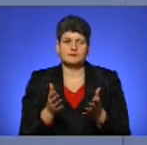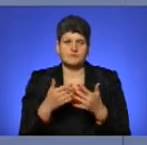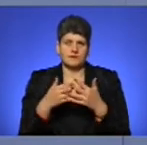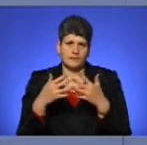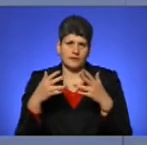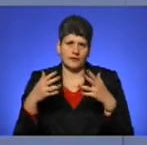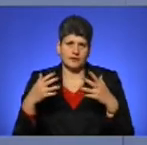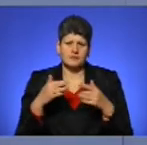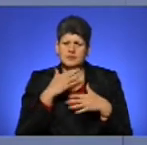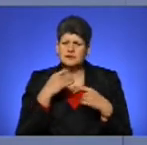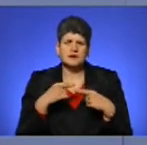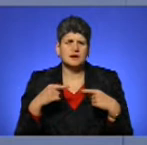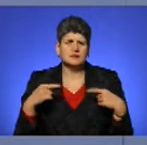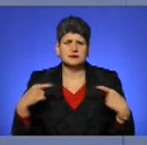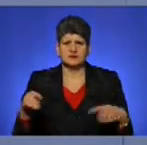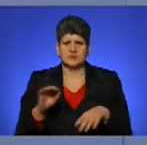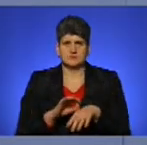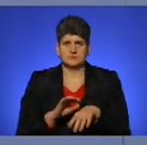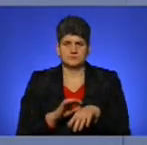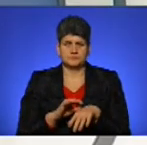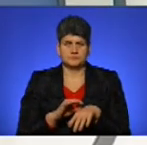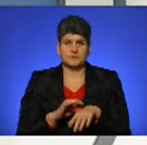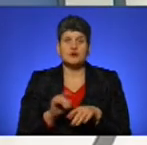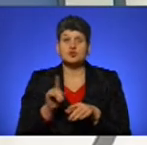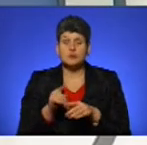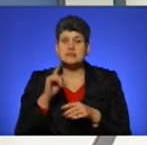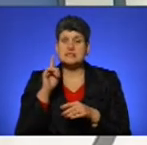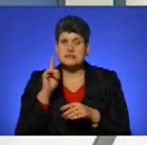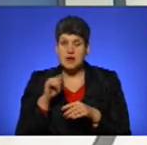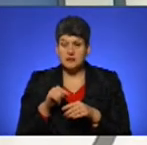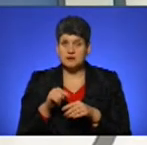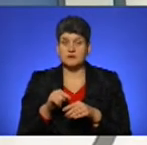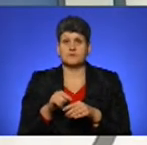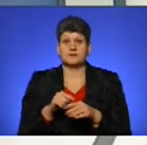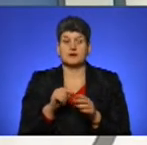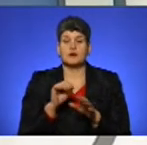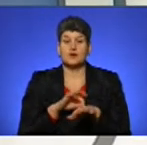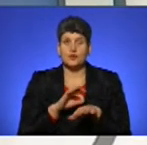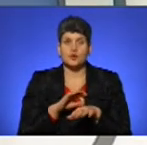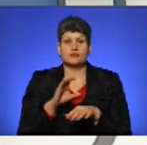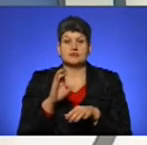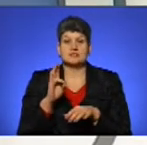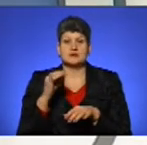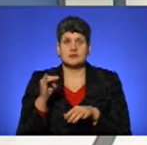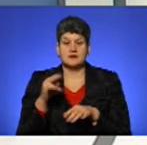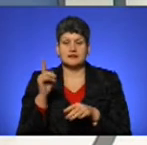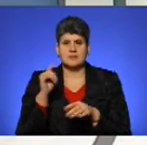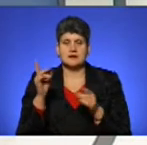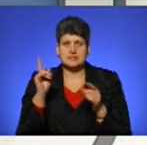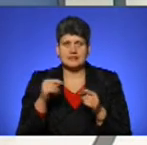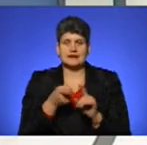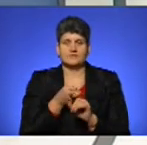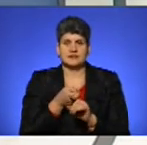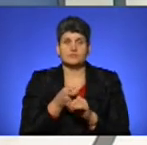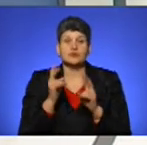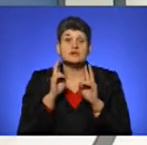енцефалопатії і багато-багато інших. Щоб знати патологію СНІД, треба знати всю інфекційну патологію. Бо не знати,